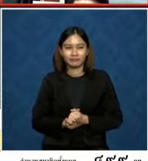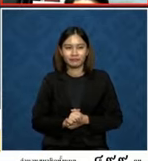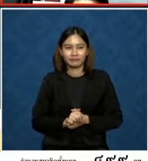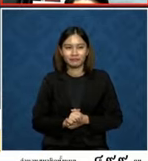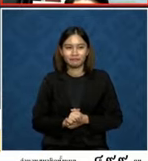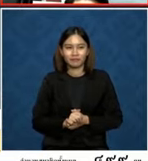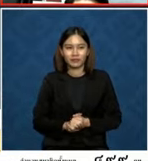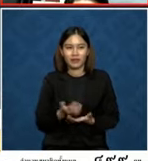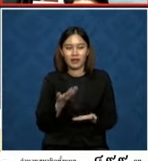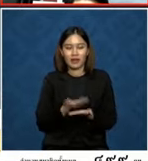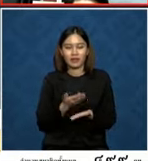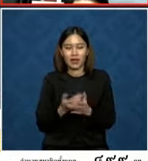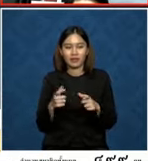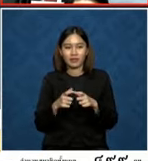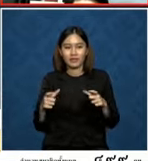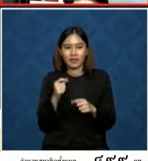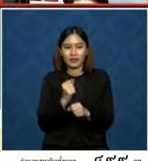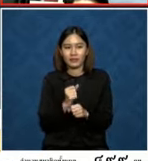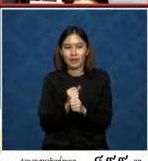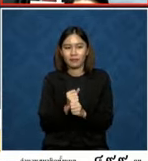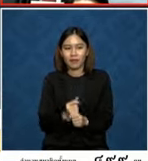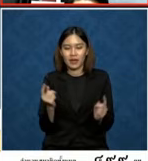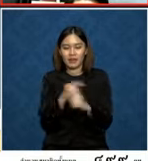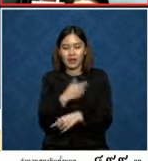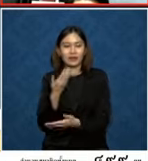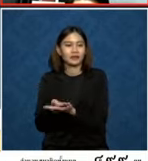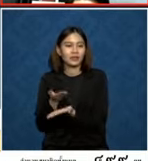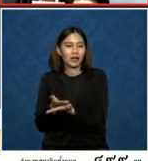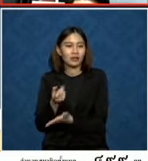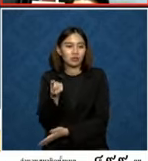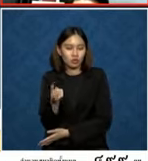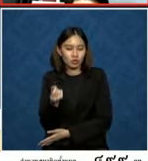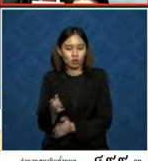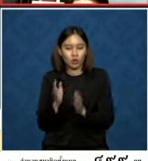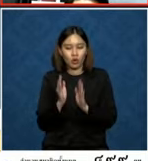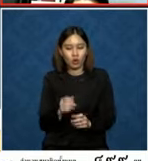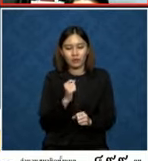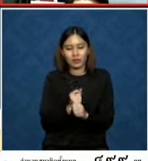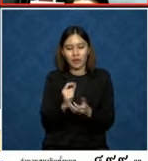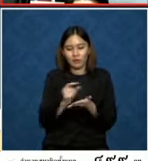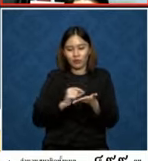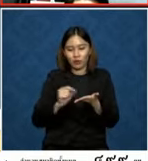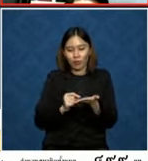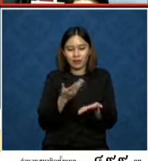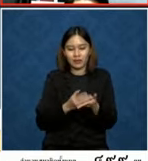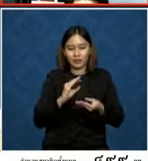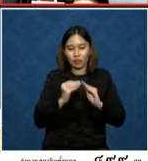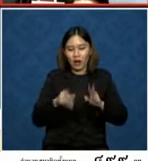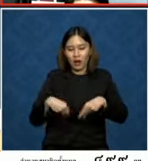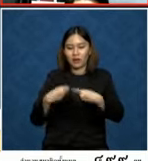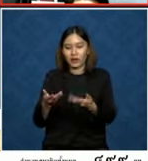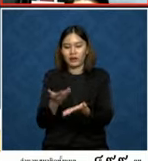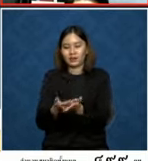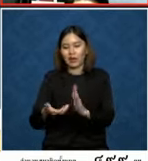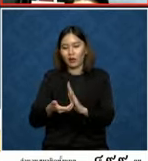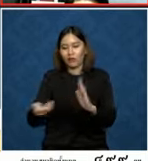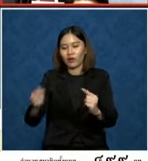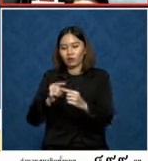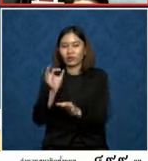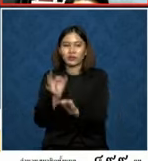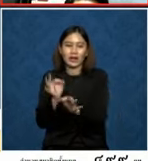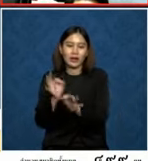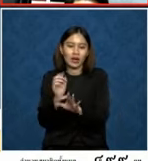ให้เช็คคือตั๋วเงินที่ใช้ทำธุรกรรมแทนเงินสดโดยผู้ออกเช็คจะเขียนระบุจำนวนเงินให้ผู้รับนำเช็คไปขึ้นเงินกับธน